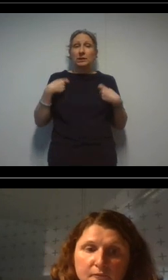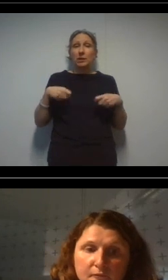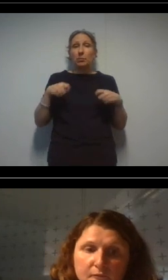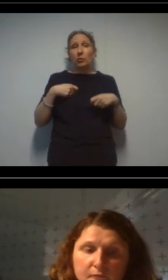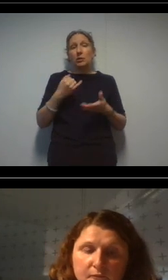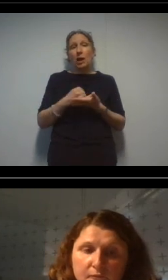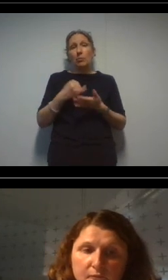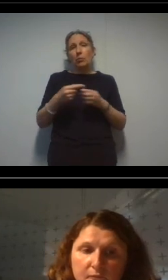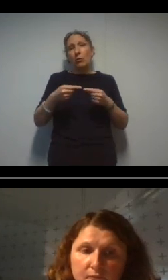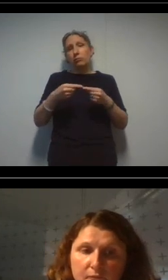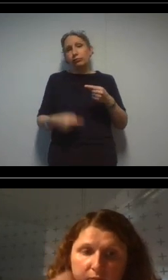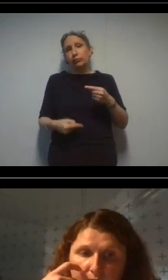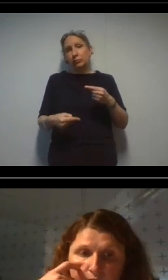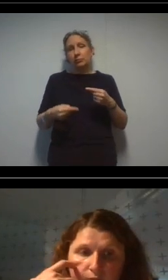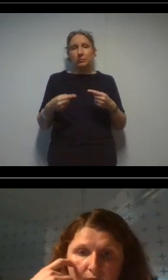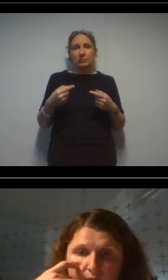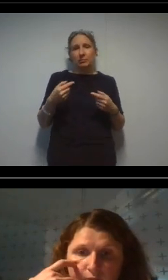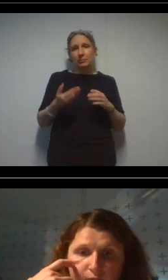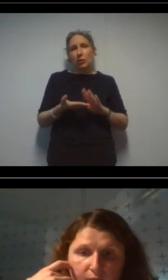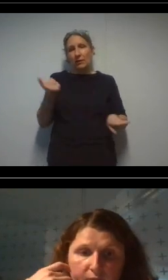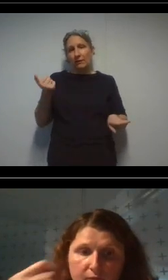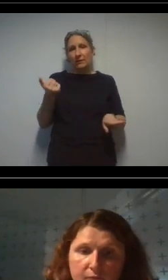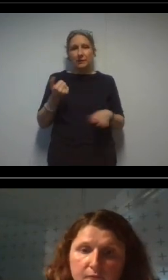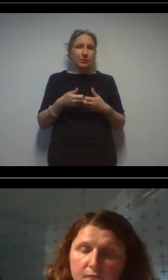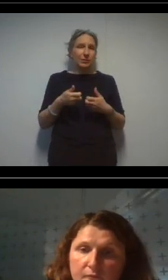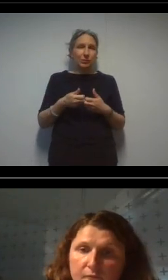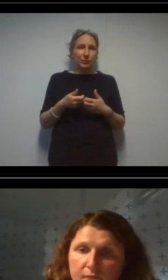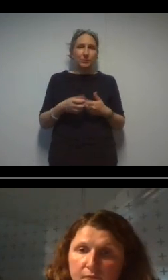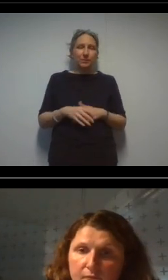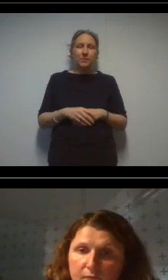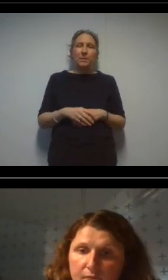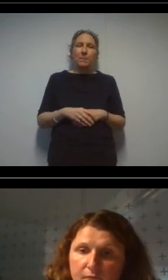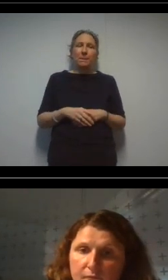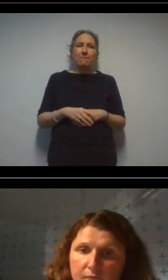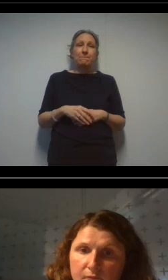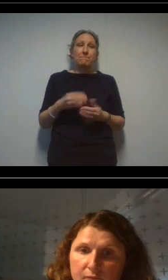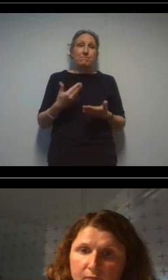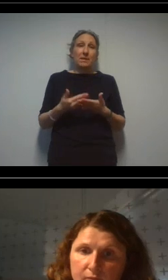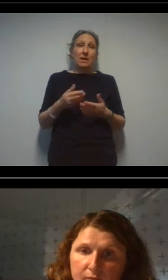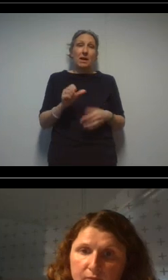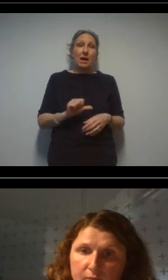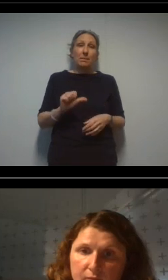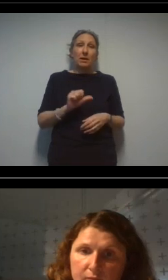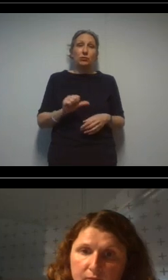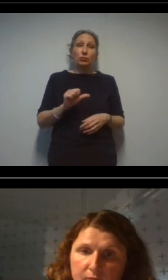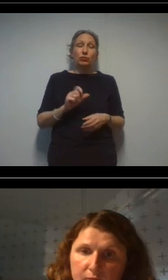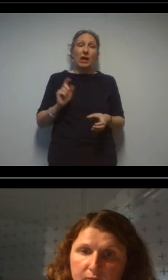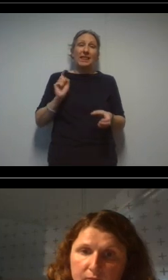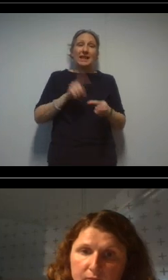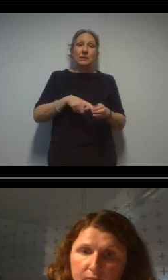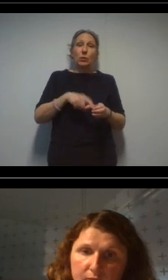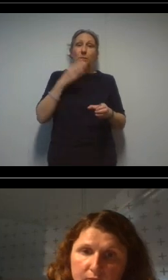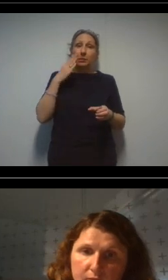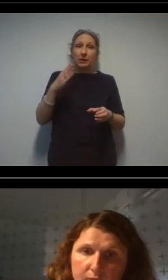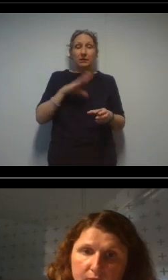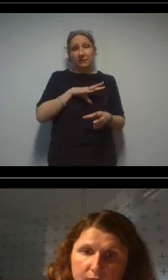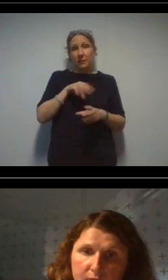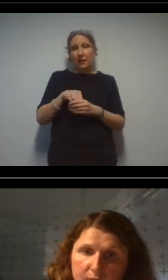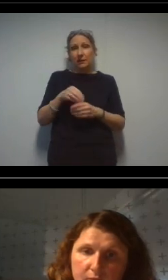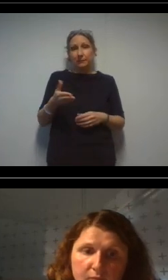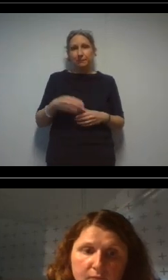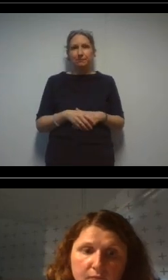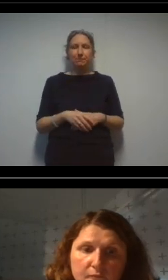les abattements aux impôts. Et donc, l'adhésion à Arpège en fait partie. Donc, voilà, pour vous donner un ordre d'idée et être